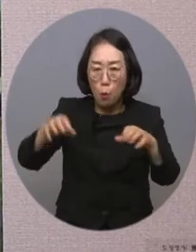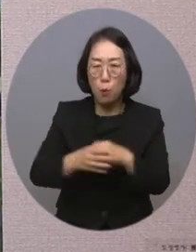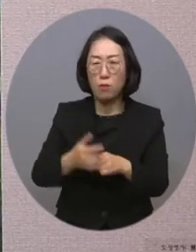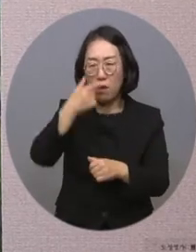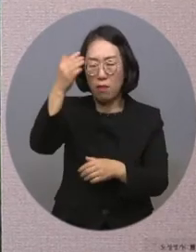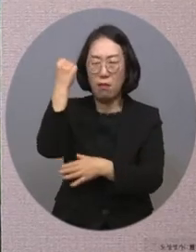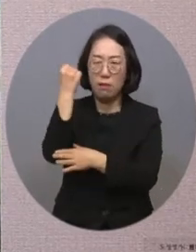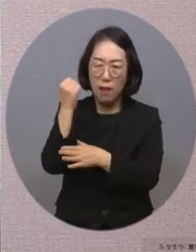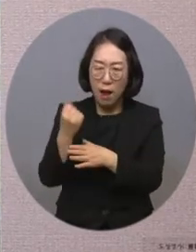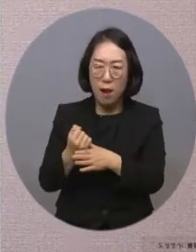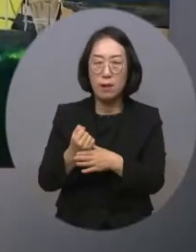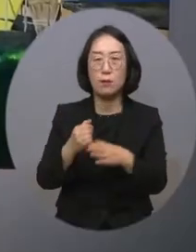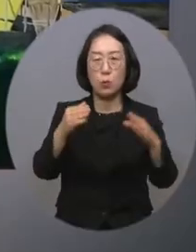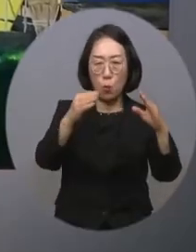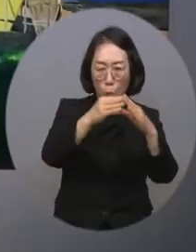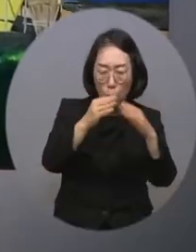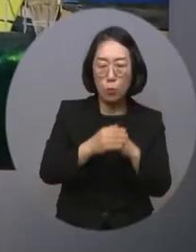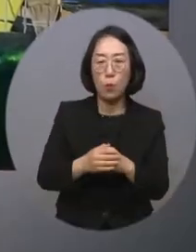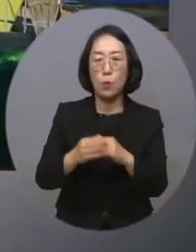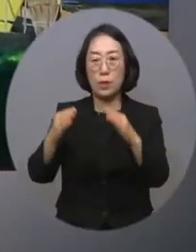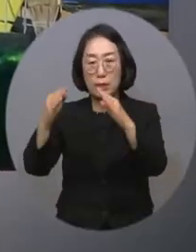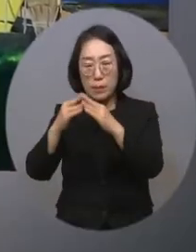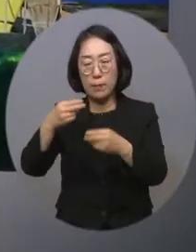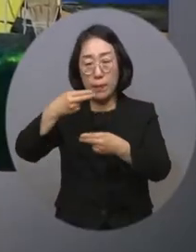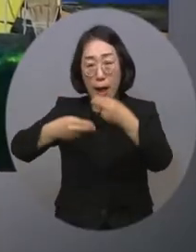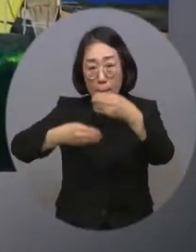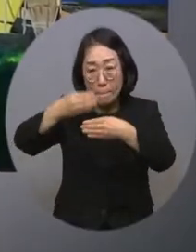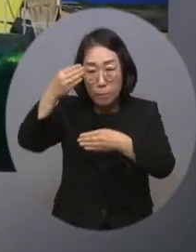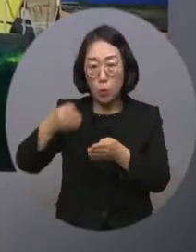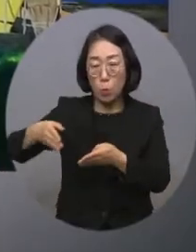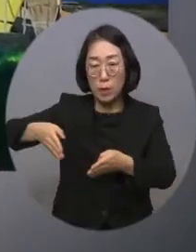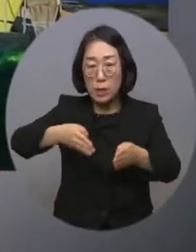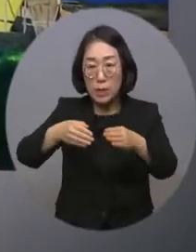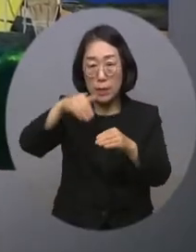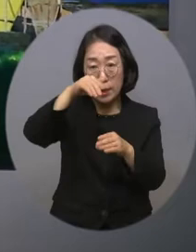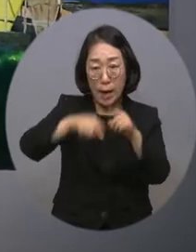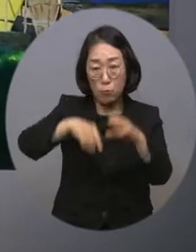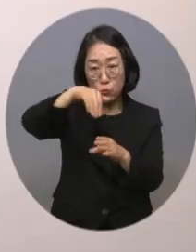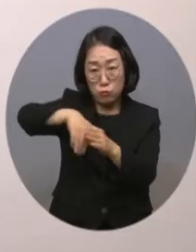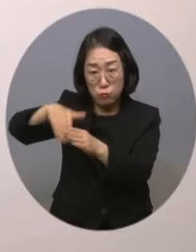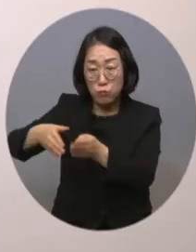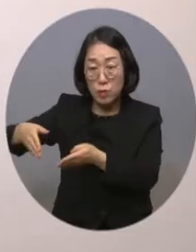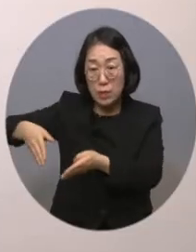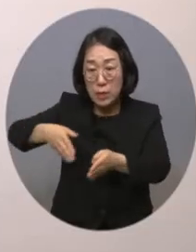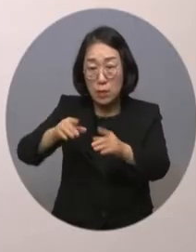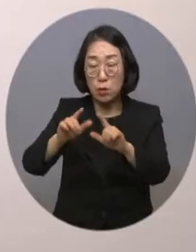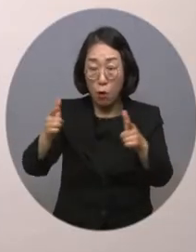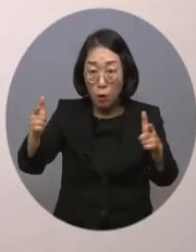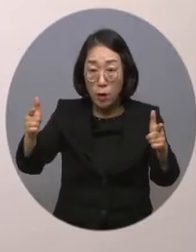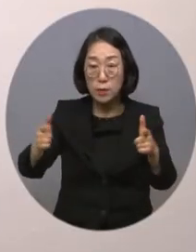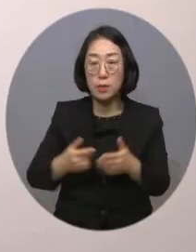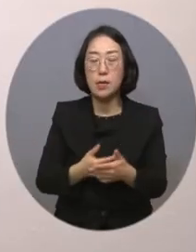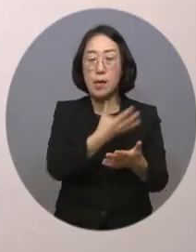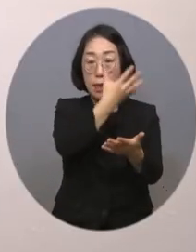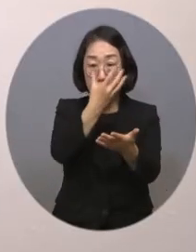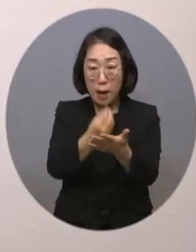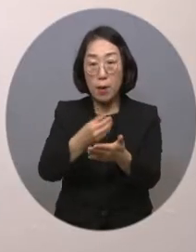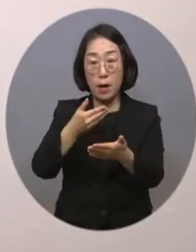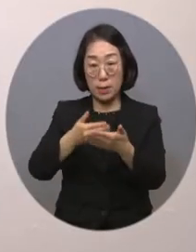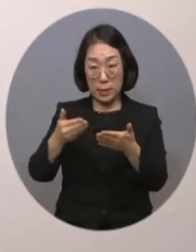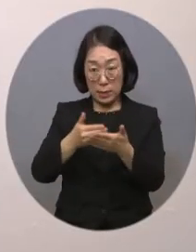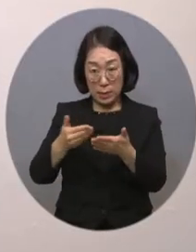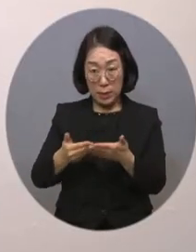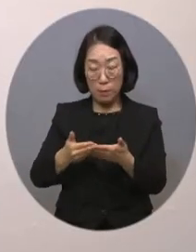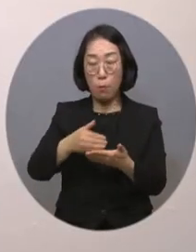슬레이트 지붕, 담벼락, 소나무길에 녹아든 시간의 흔적을 독특하고 풍부한 색감으로 화폭에 담아내